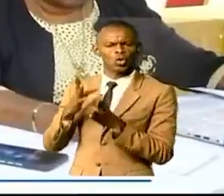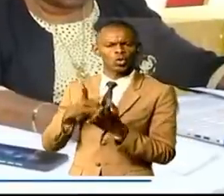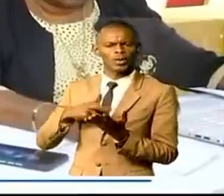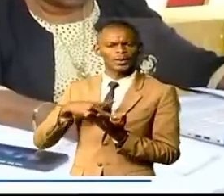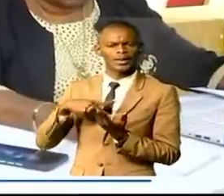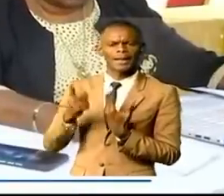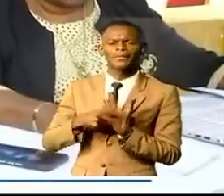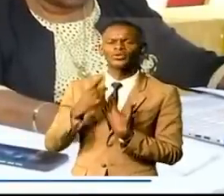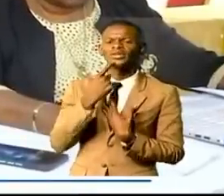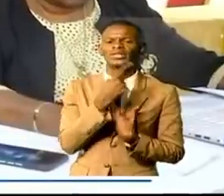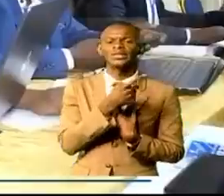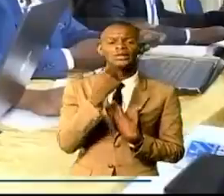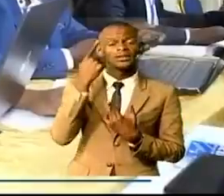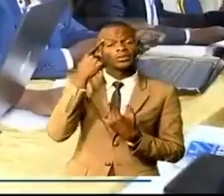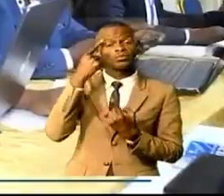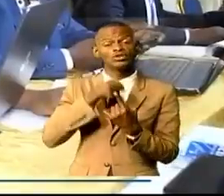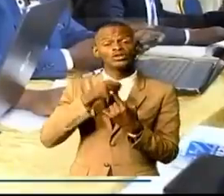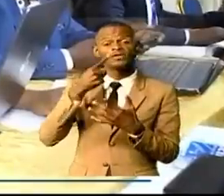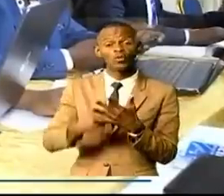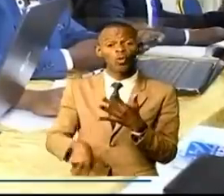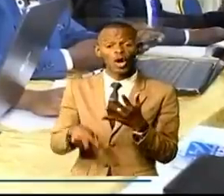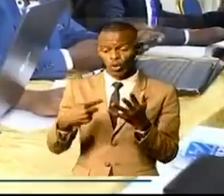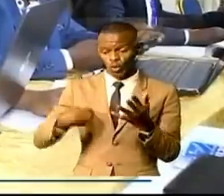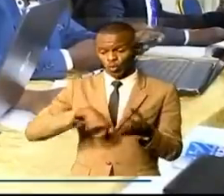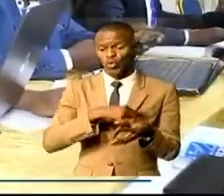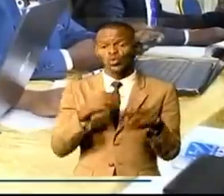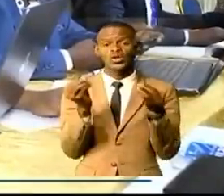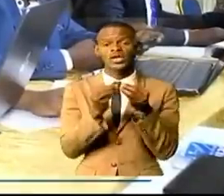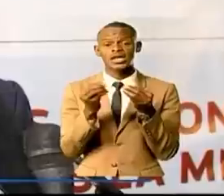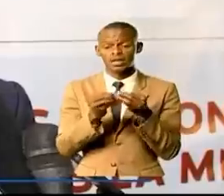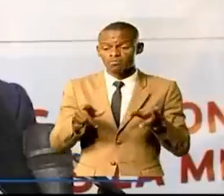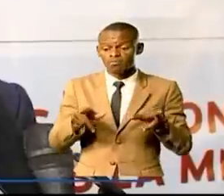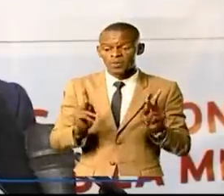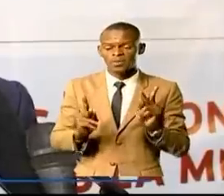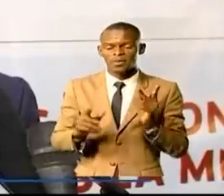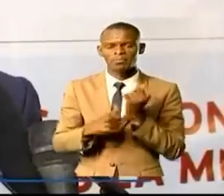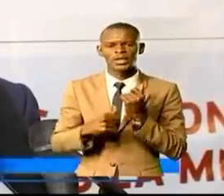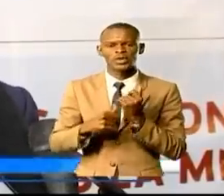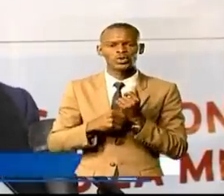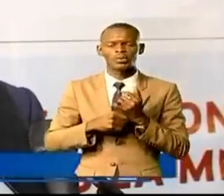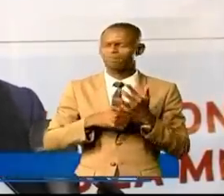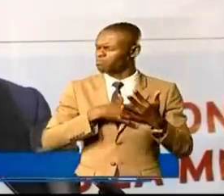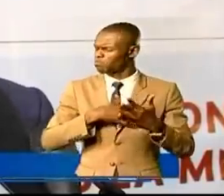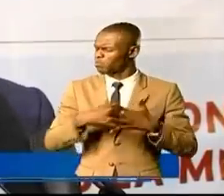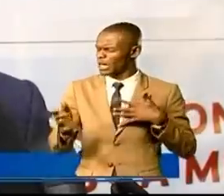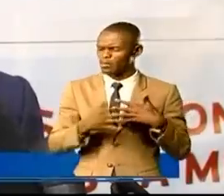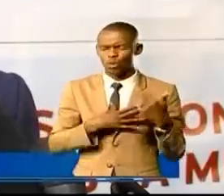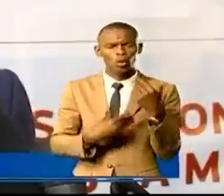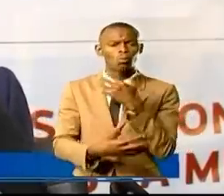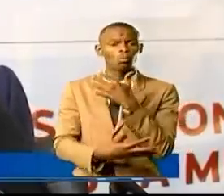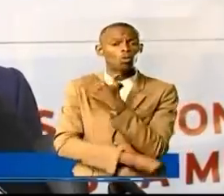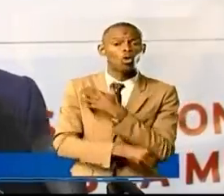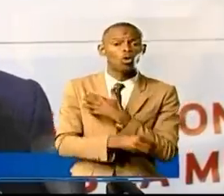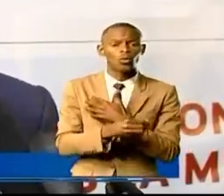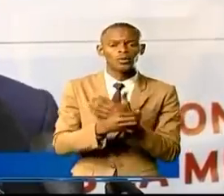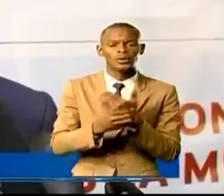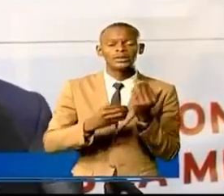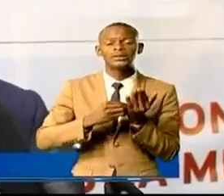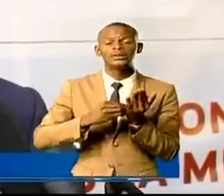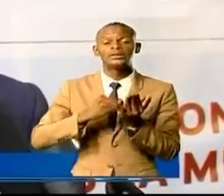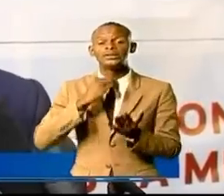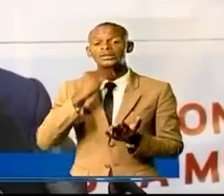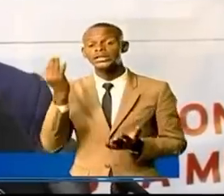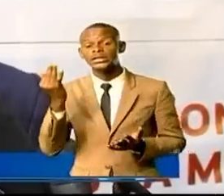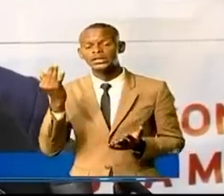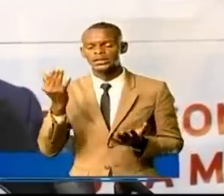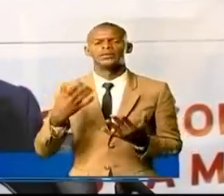à la population l'accès aux soins de qualité. Il y a un progrès important, mais comme je l'ai dit, il y a des provinces où ça va mieux que dans